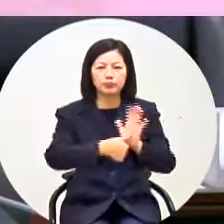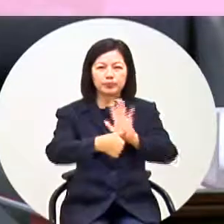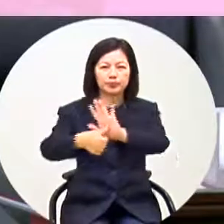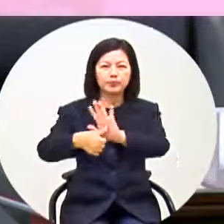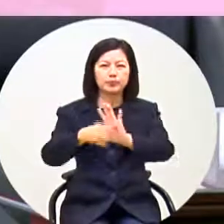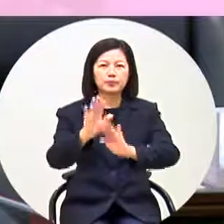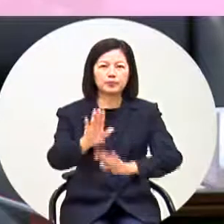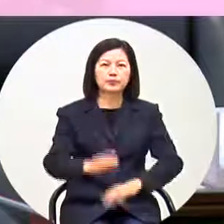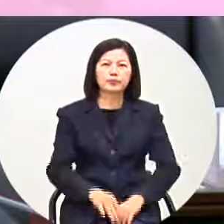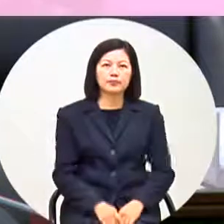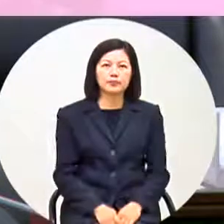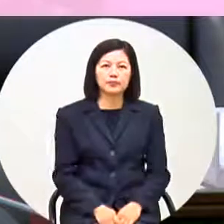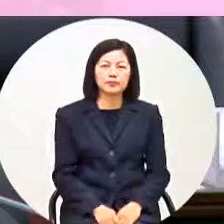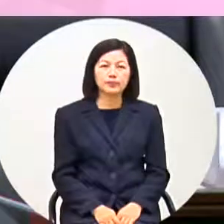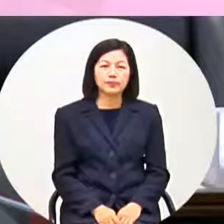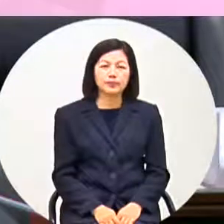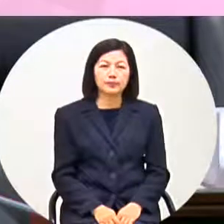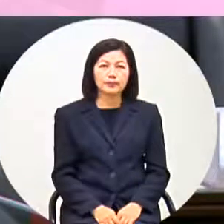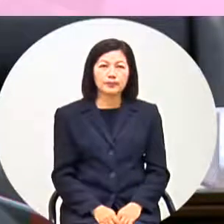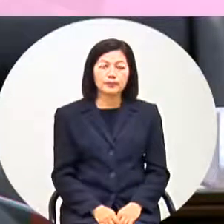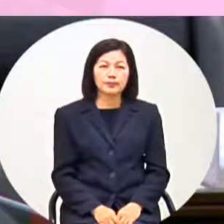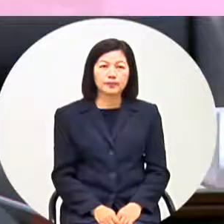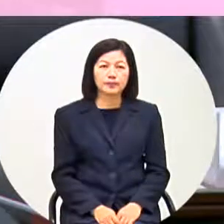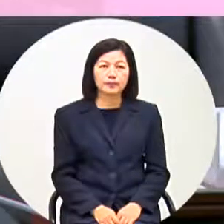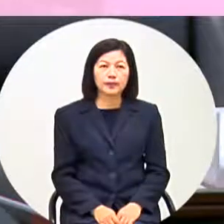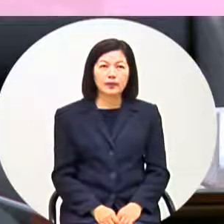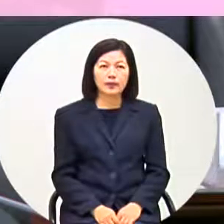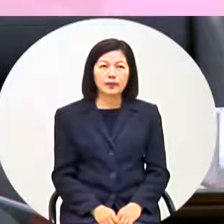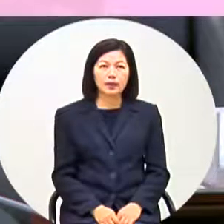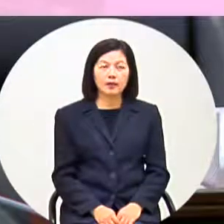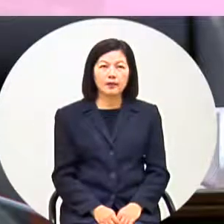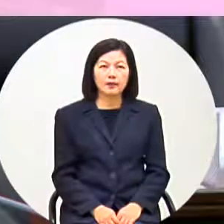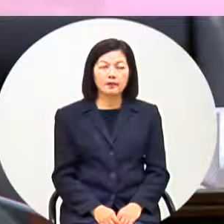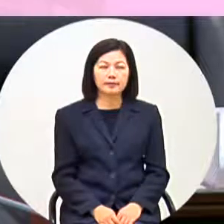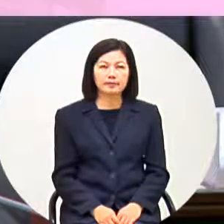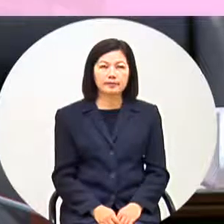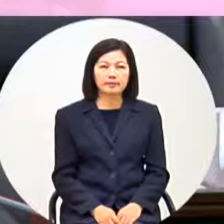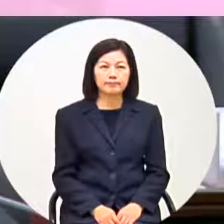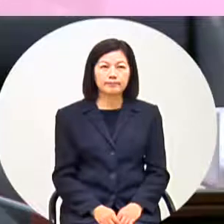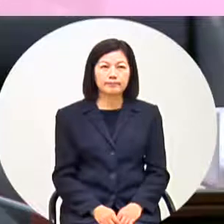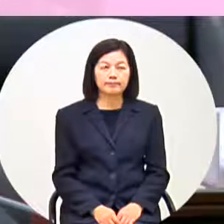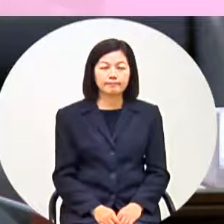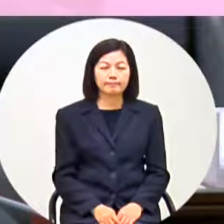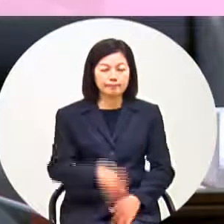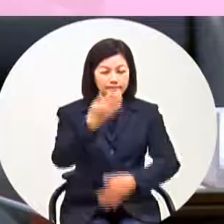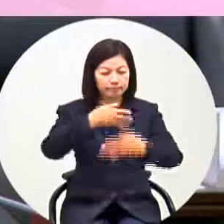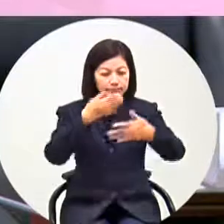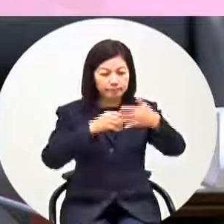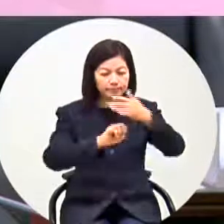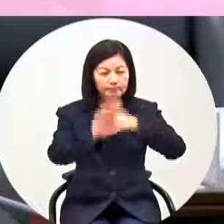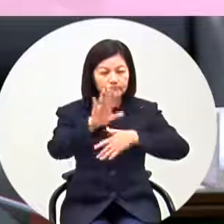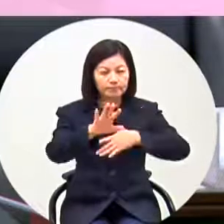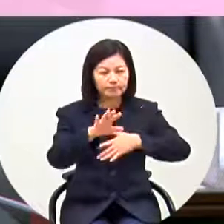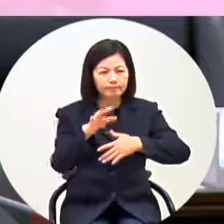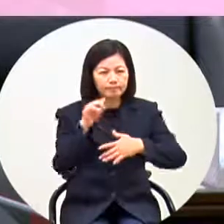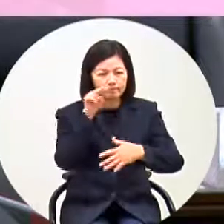我这个影片在谈到的就是说哈，我们的世界旅